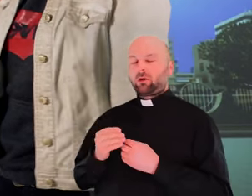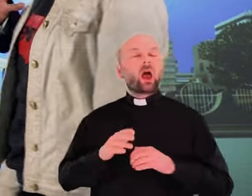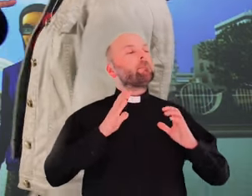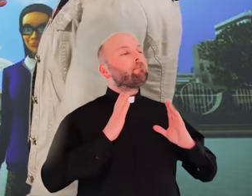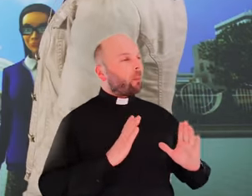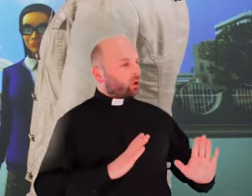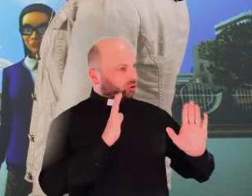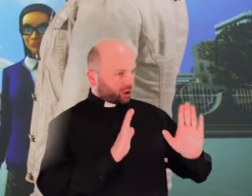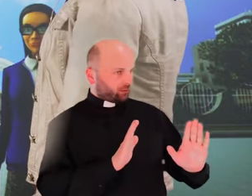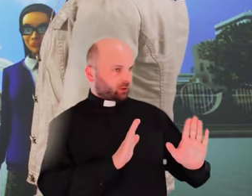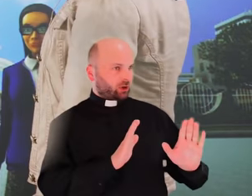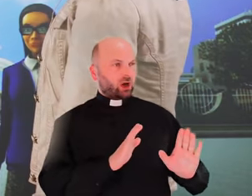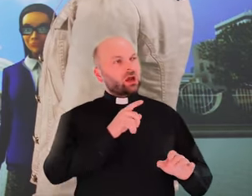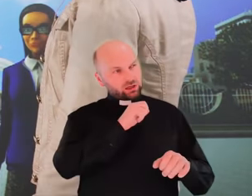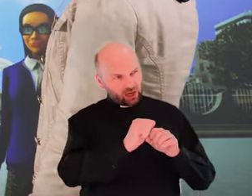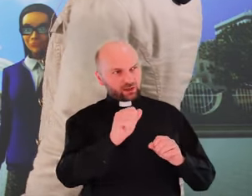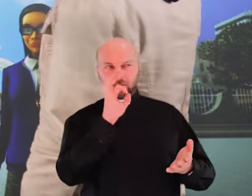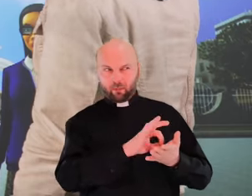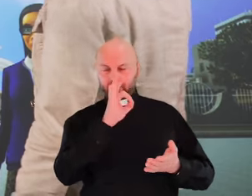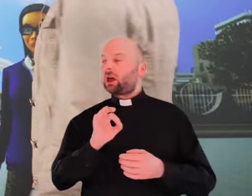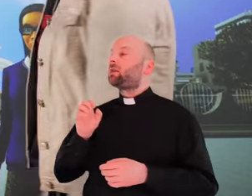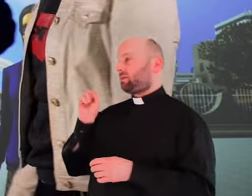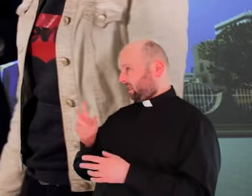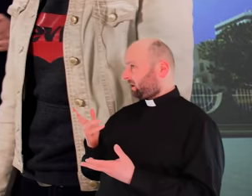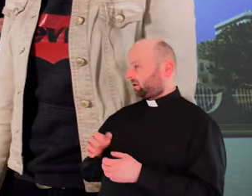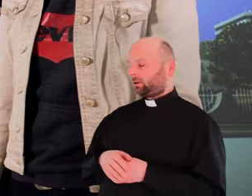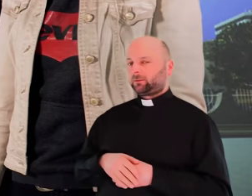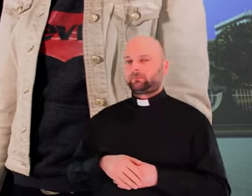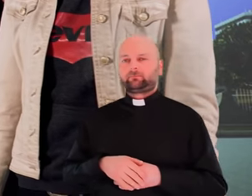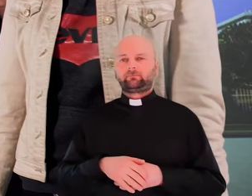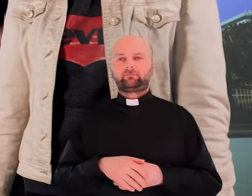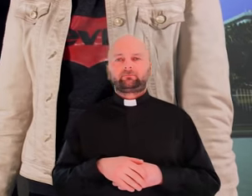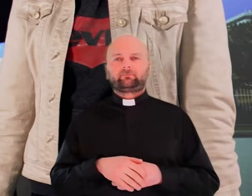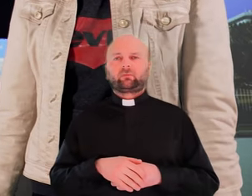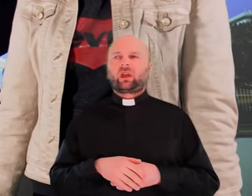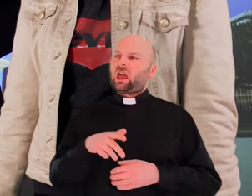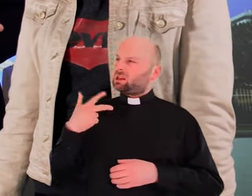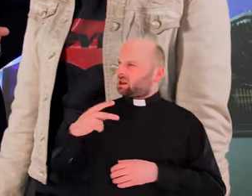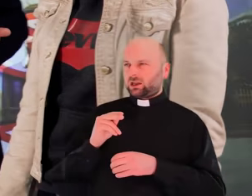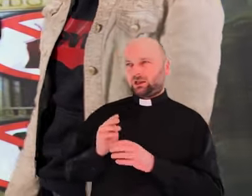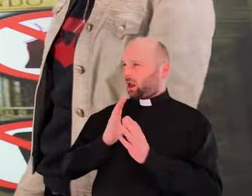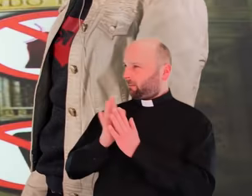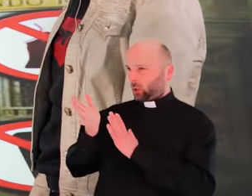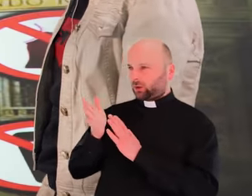Poczekaj. Jesteś tego pewna? No jasne. Bo to nie jest takie proste.